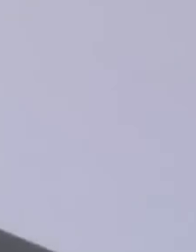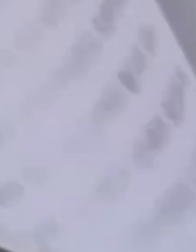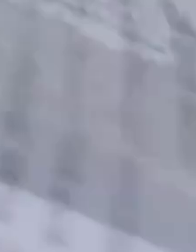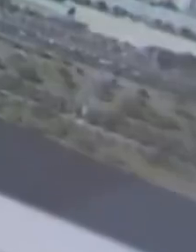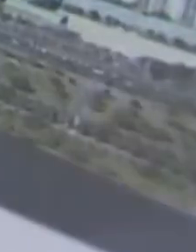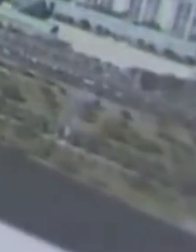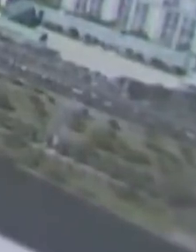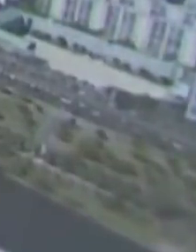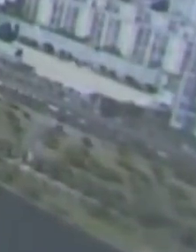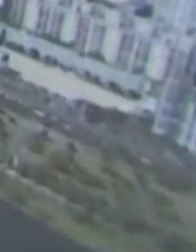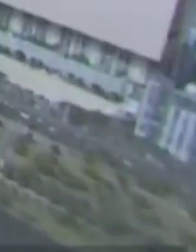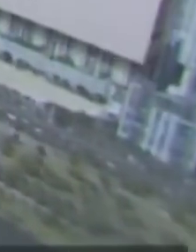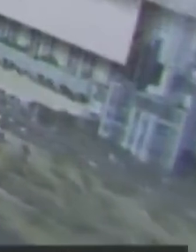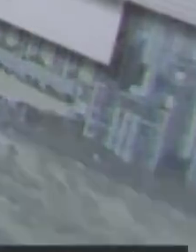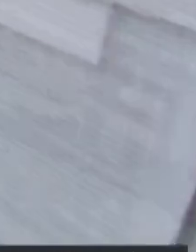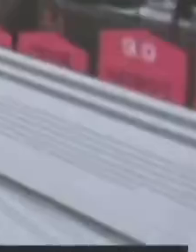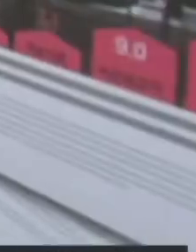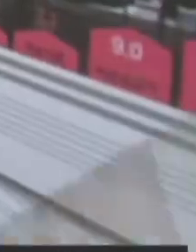중앙선관위가